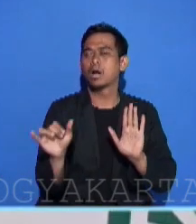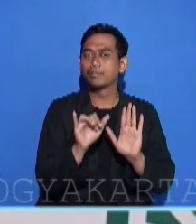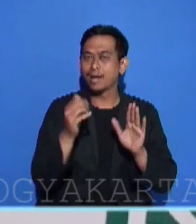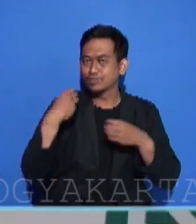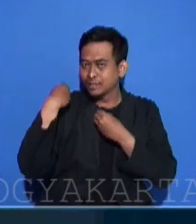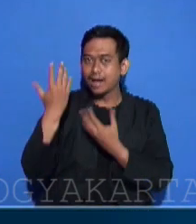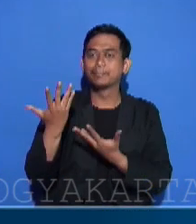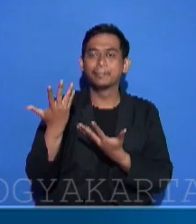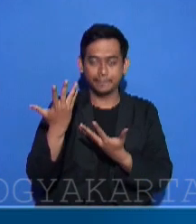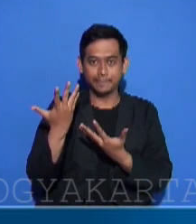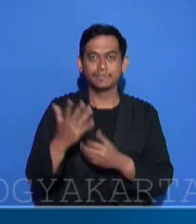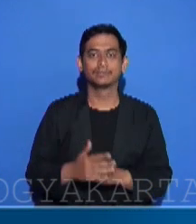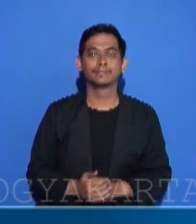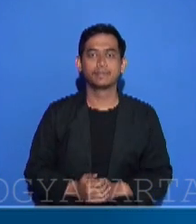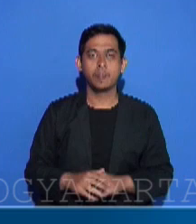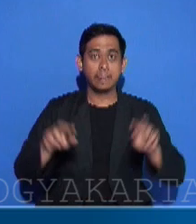bahwa santri itu